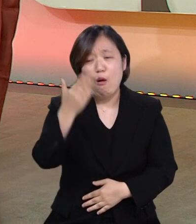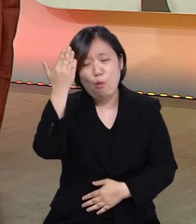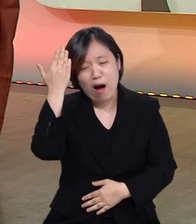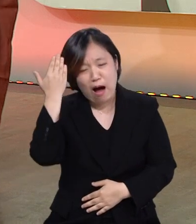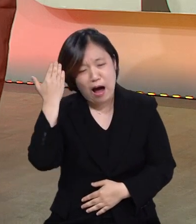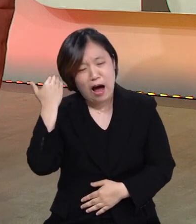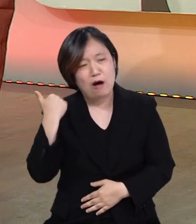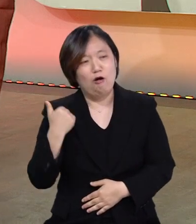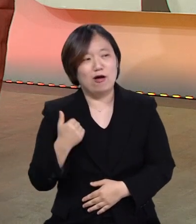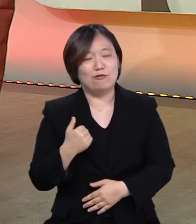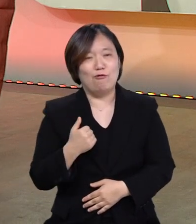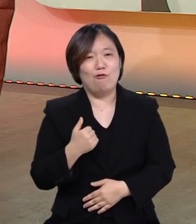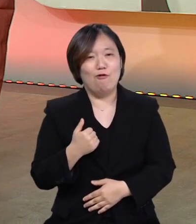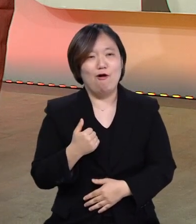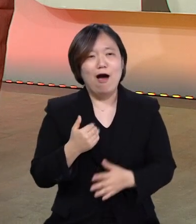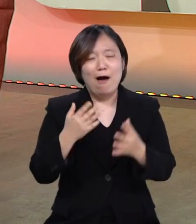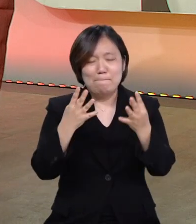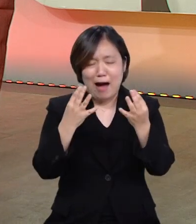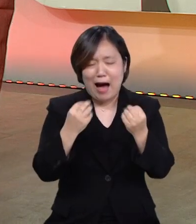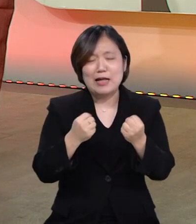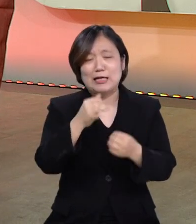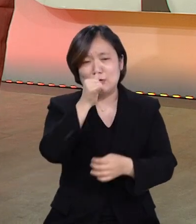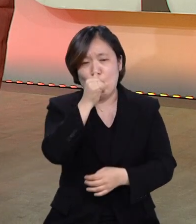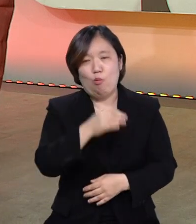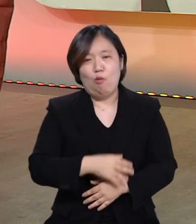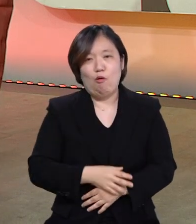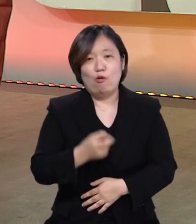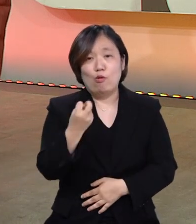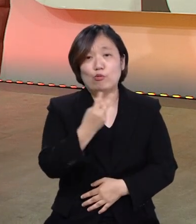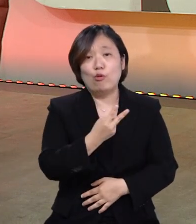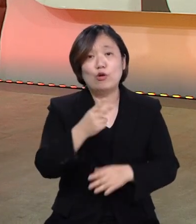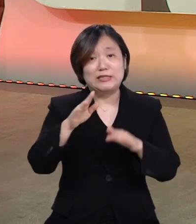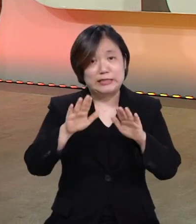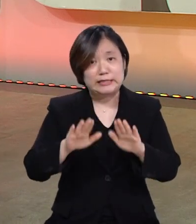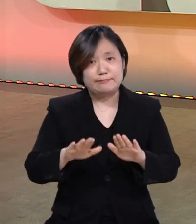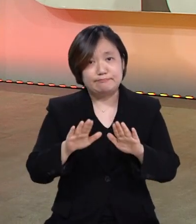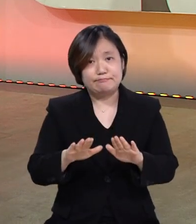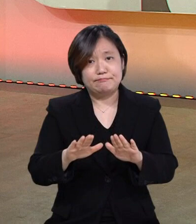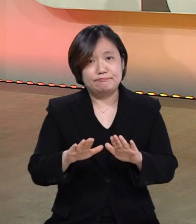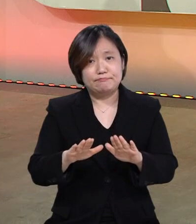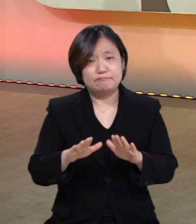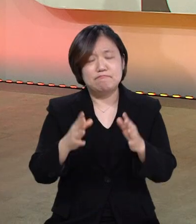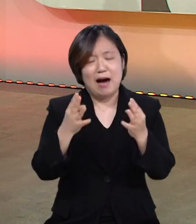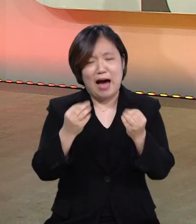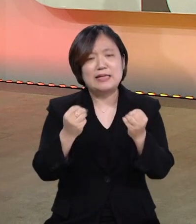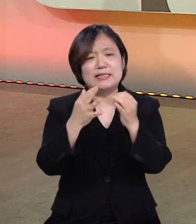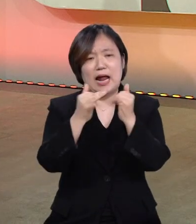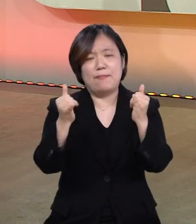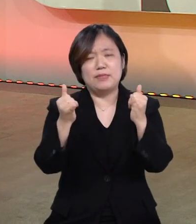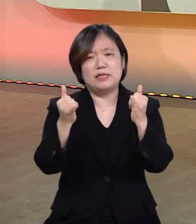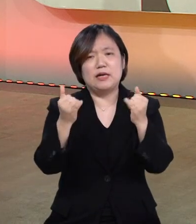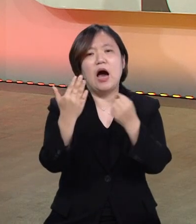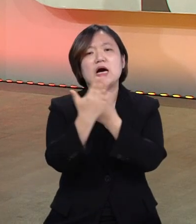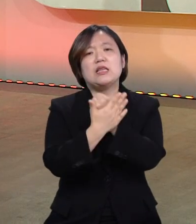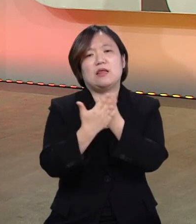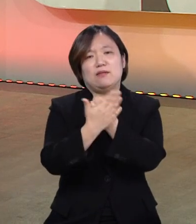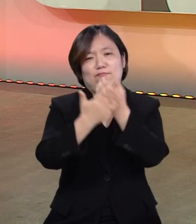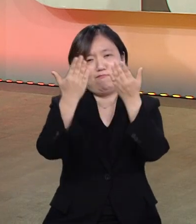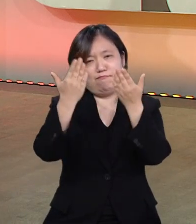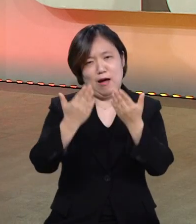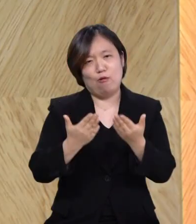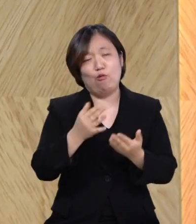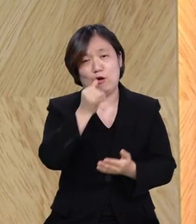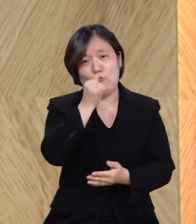과거에도 수많은 카피 받은 불자님들이 있었고 현재 지금이 순간에도 수많은 가피 받은 불자님들이